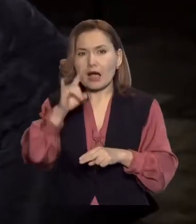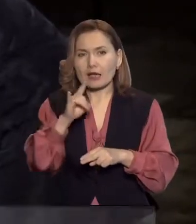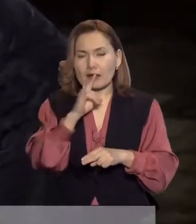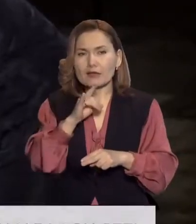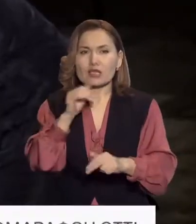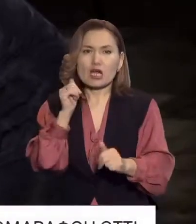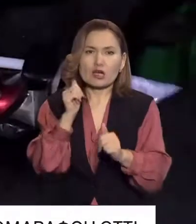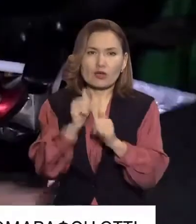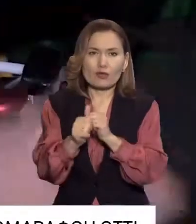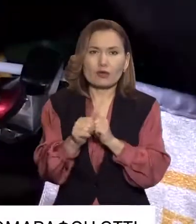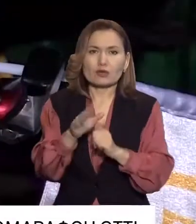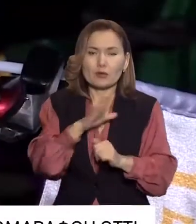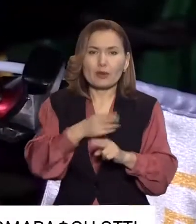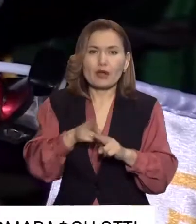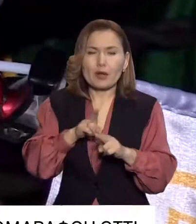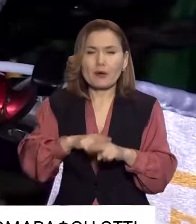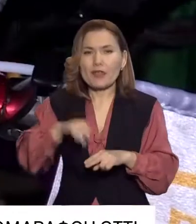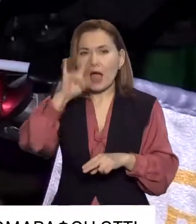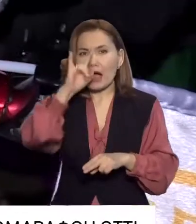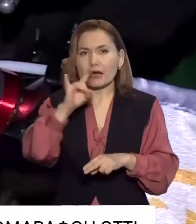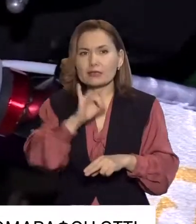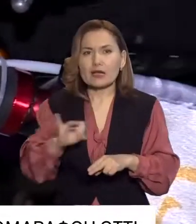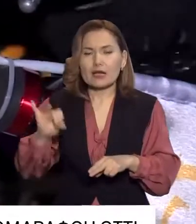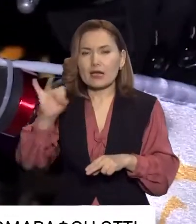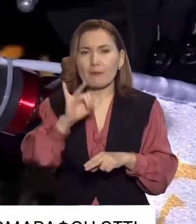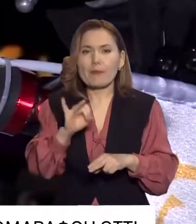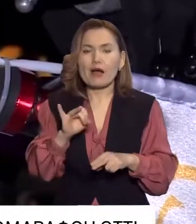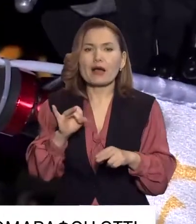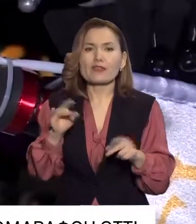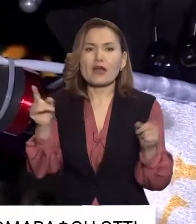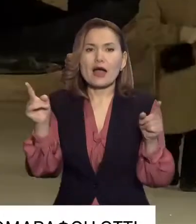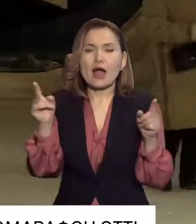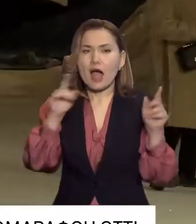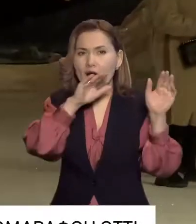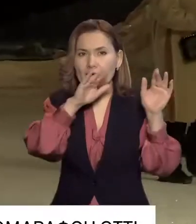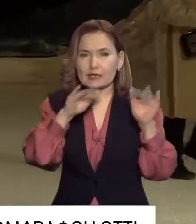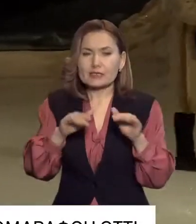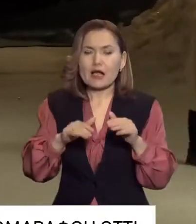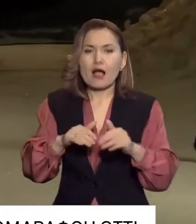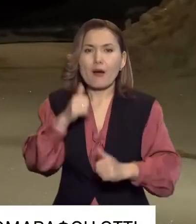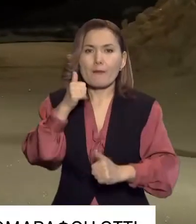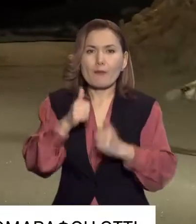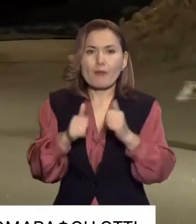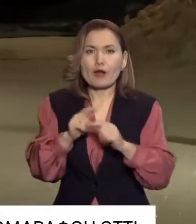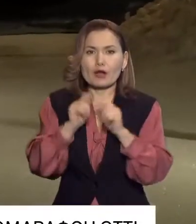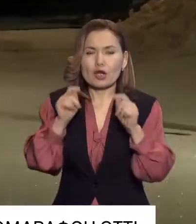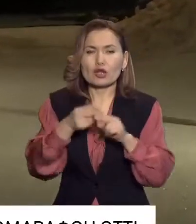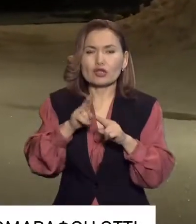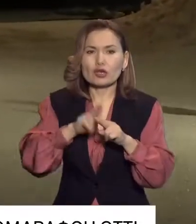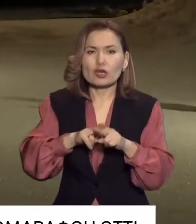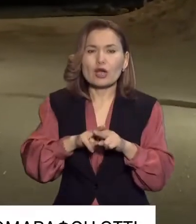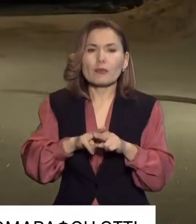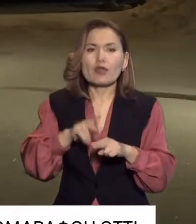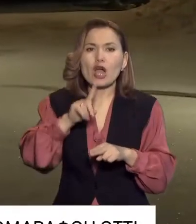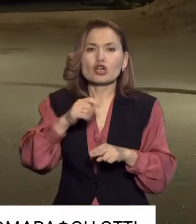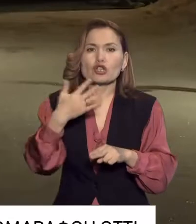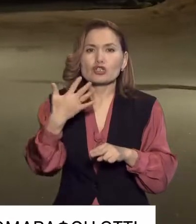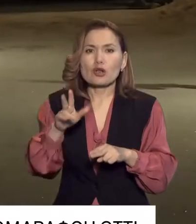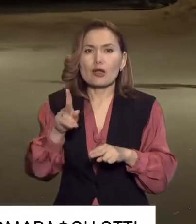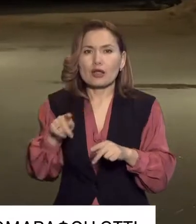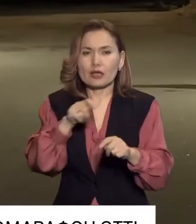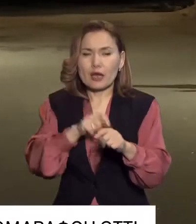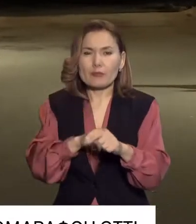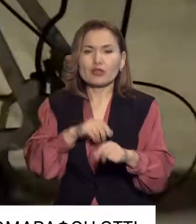рекордын жасамақшы. Яғни бұл ел тарихындағы алғашқы қысқы марафон. Қайраткердің 150 жылдығына орай әуесқой спортшы 150 шақырымды